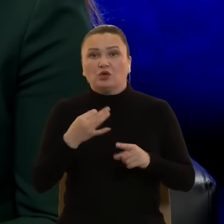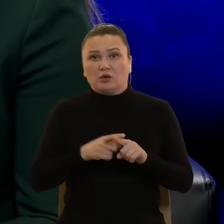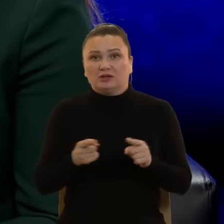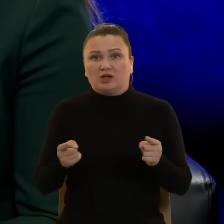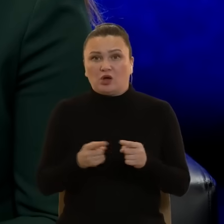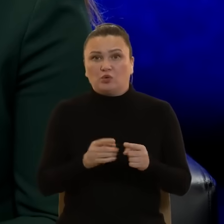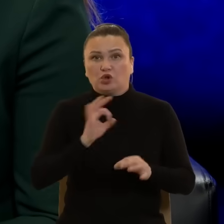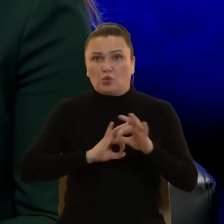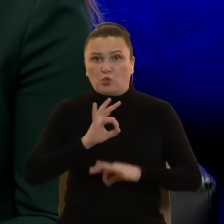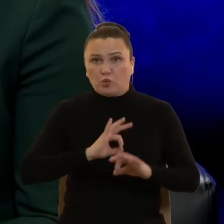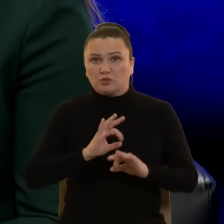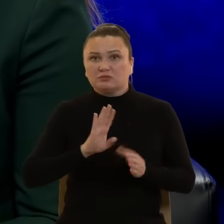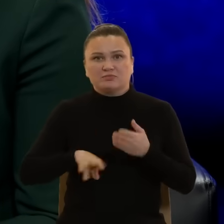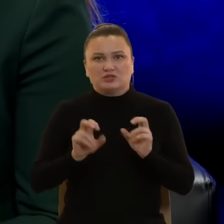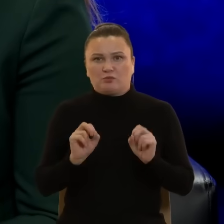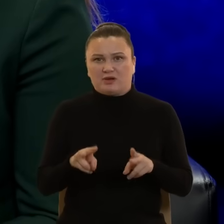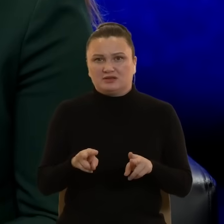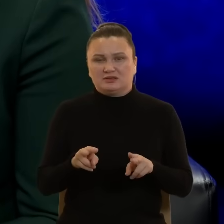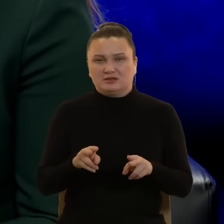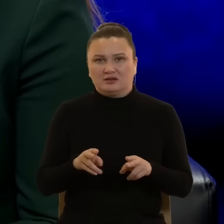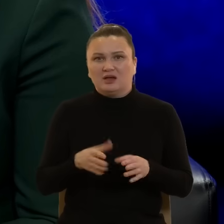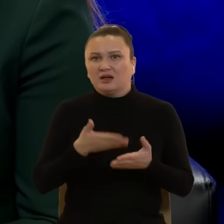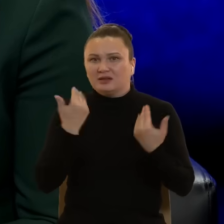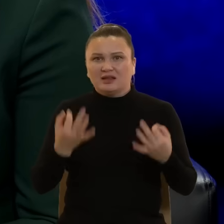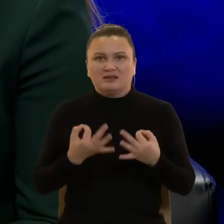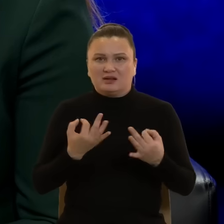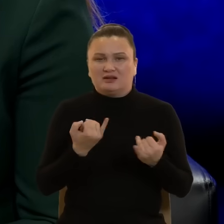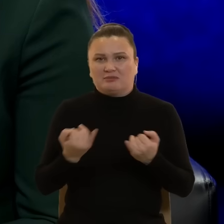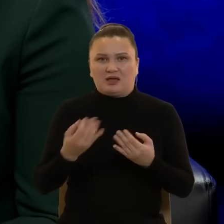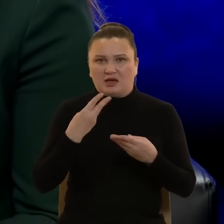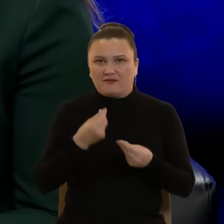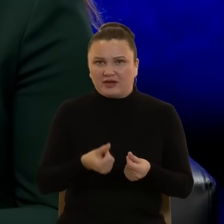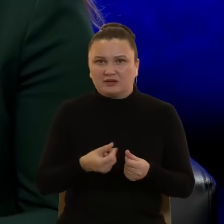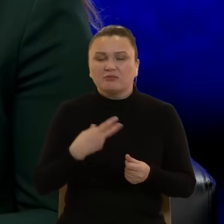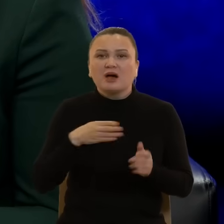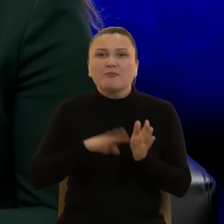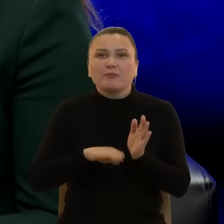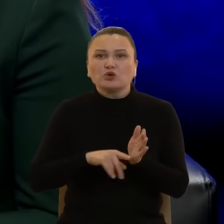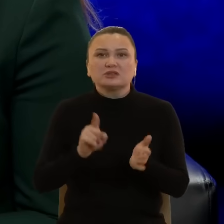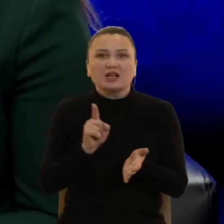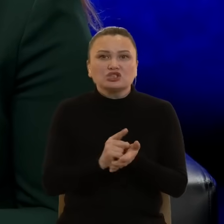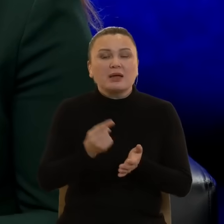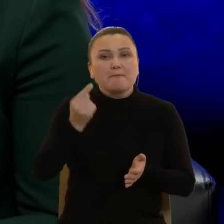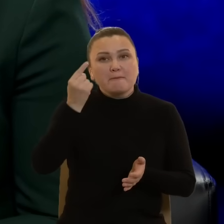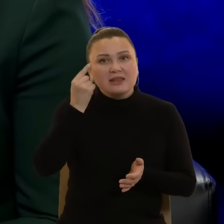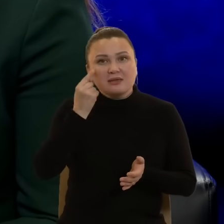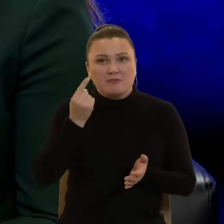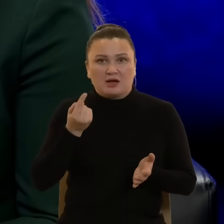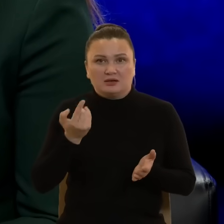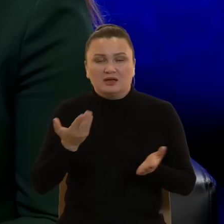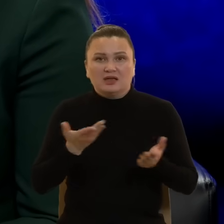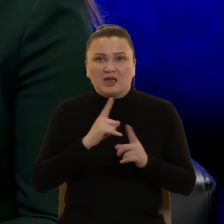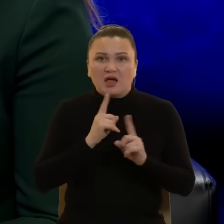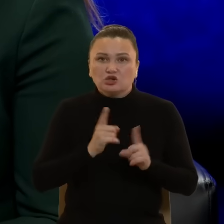курсы безопасны, они не сопровождаются какими-то побочными эффектами. Но мы просто должны понимать некие